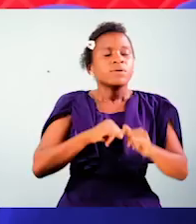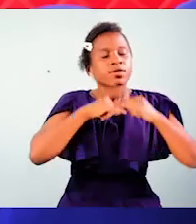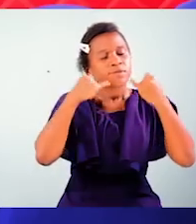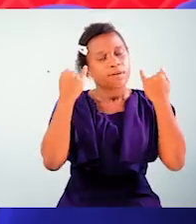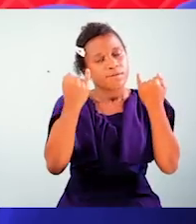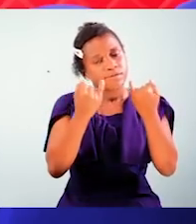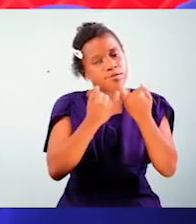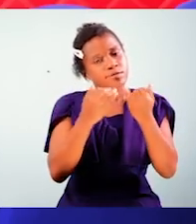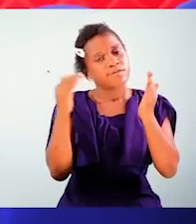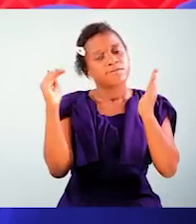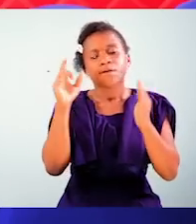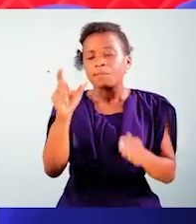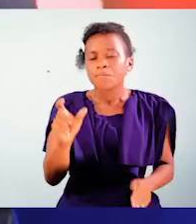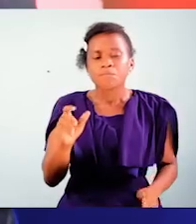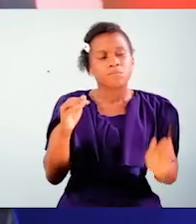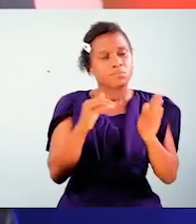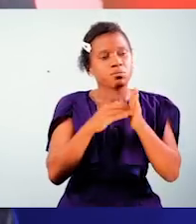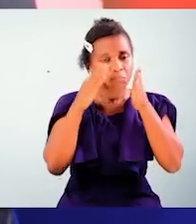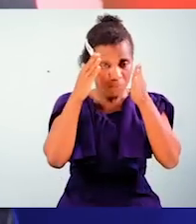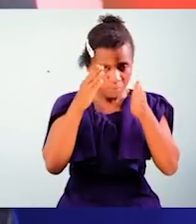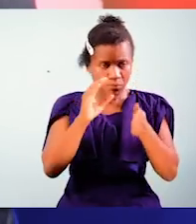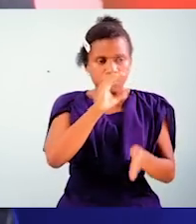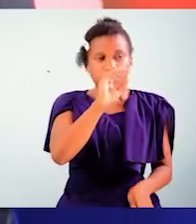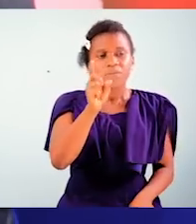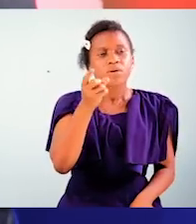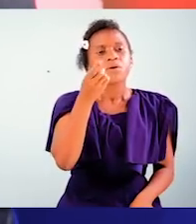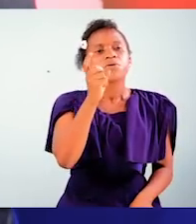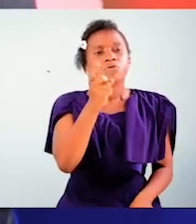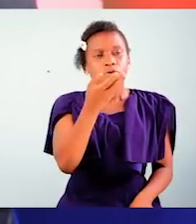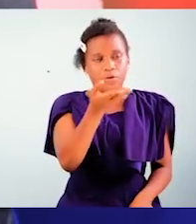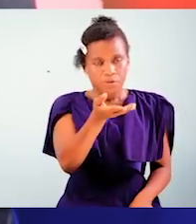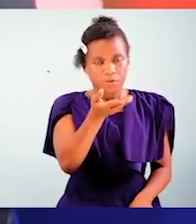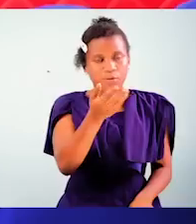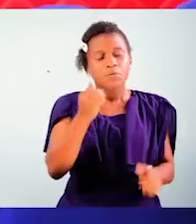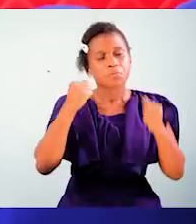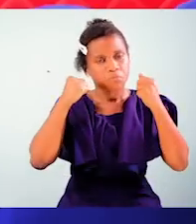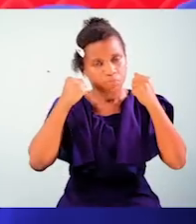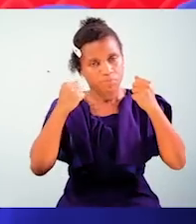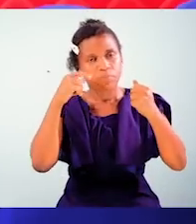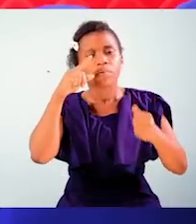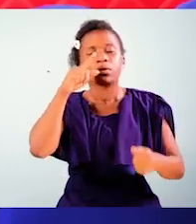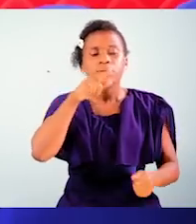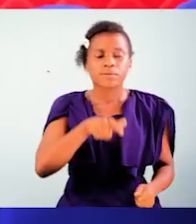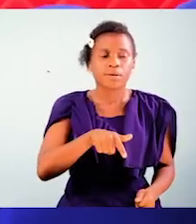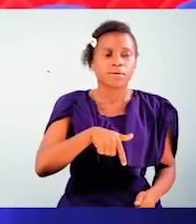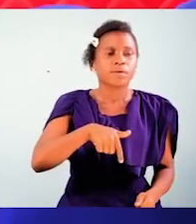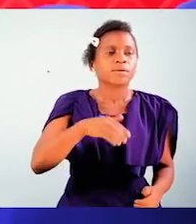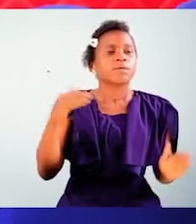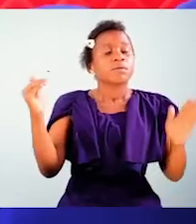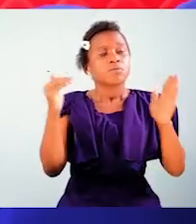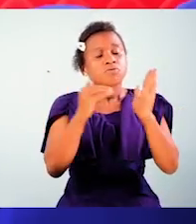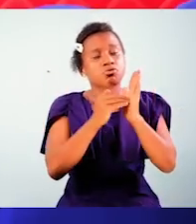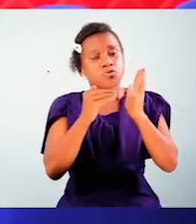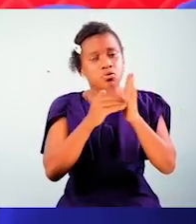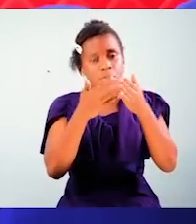taasisi. Hizi taasisi zikiwa strong, zikiwa imara. Zikiwa imara. Na uimara unakuja kwenye sheria. Sasa kama taasisi